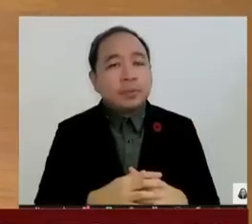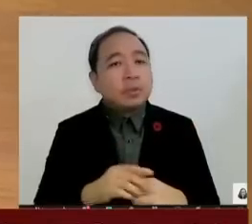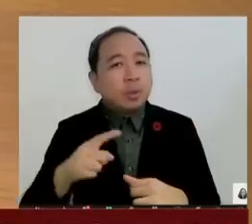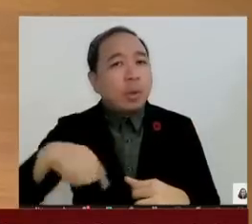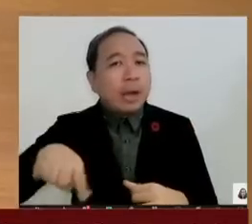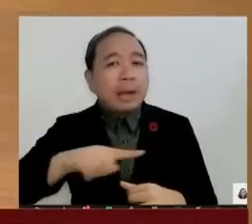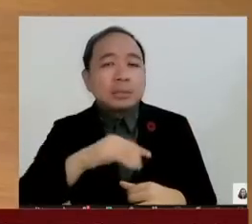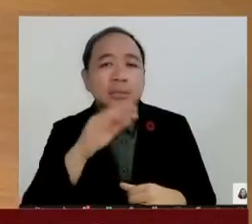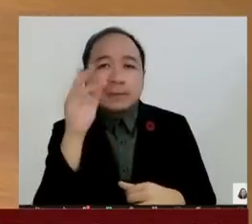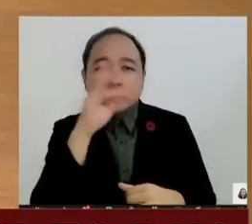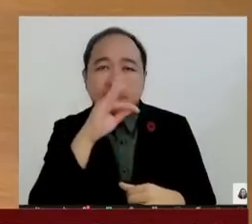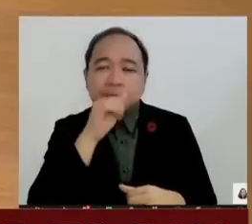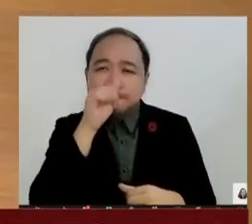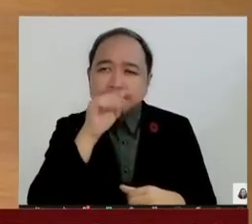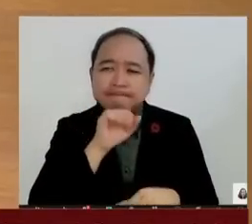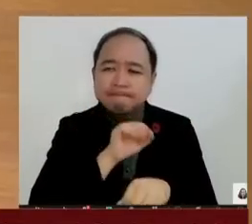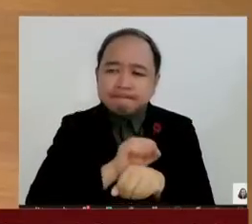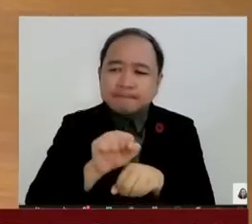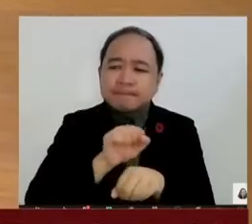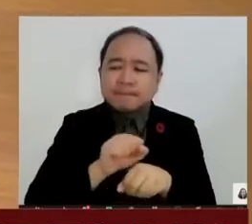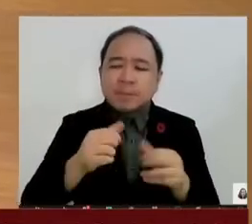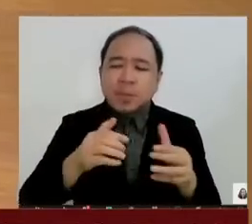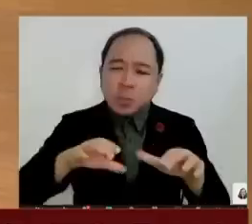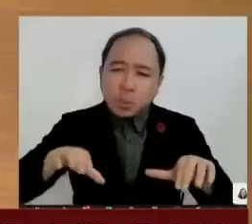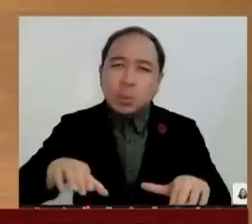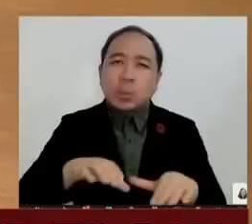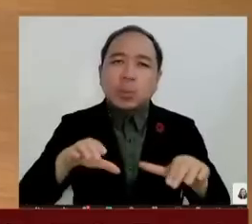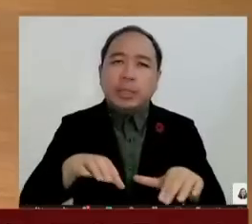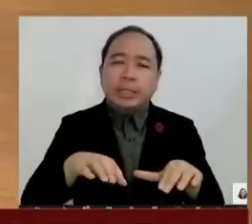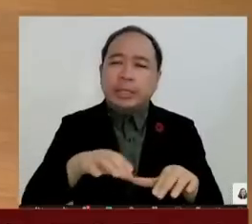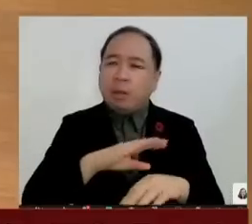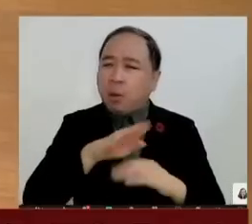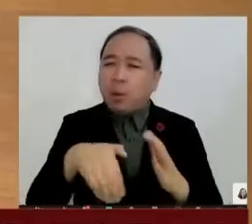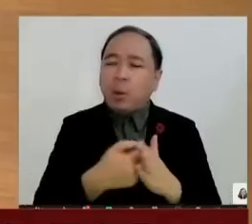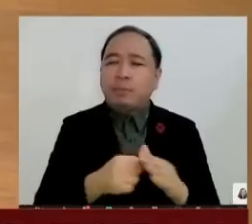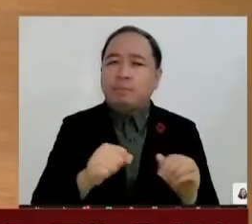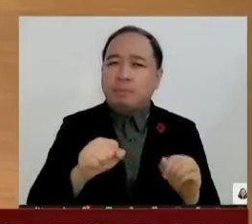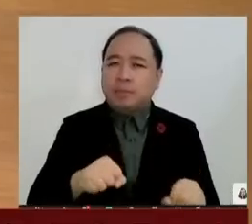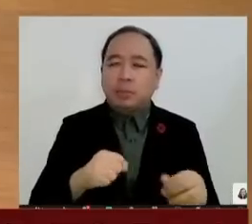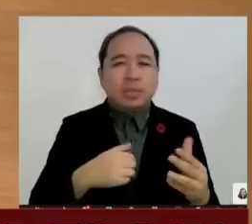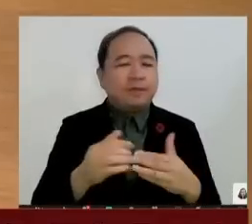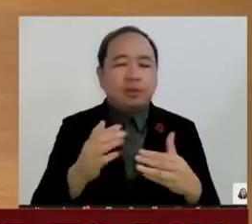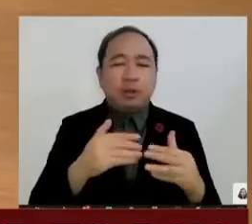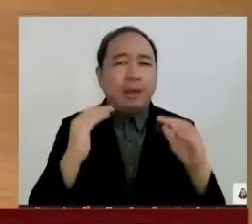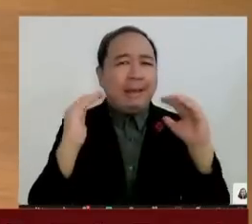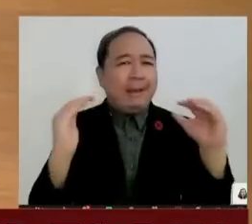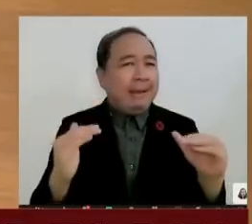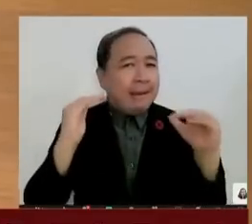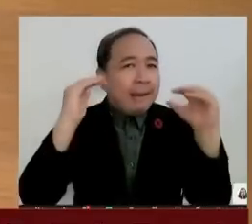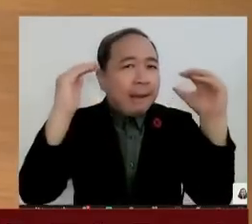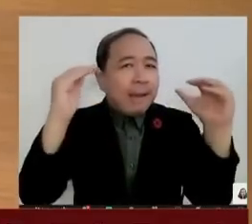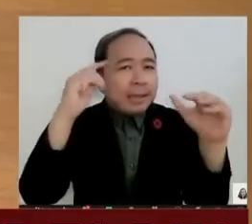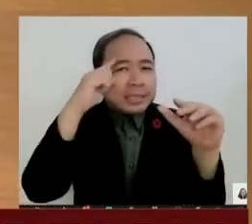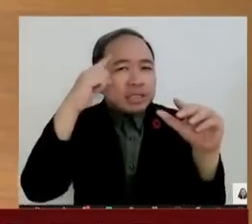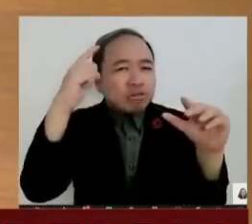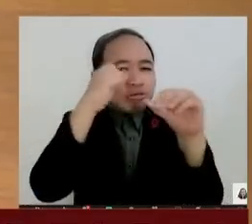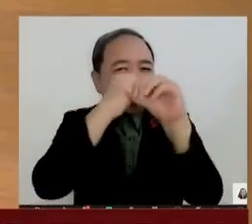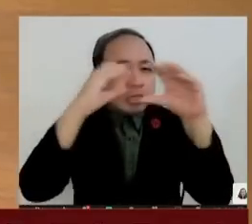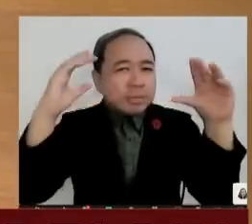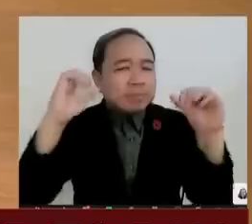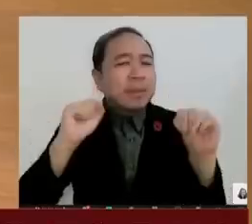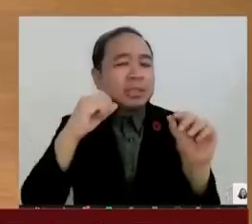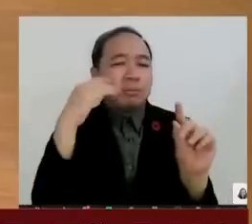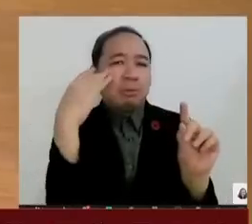walang hindi kakayanin. Kahit ang mga matatayog na pangarap ay maaabot, kasama